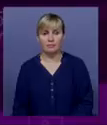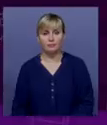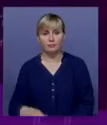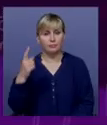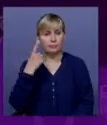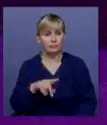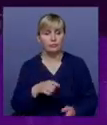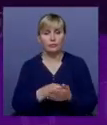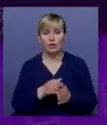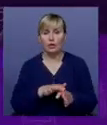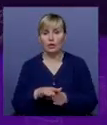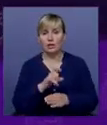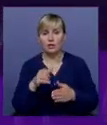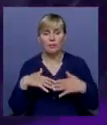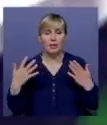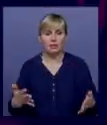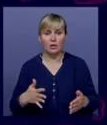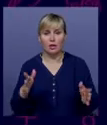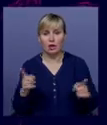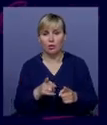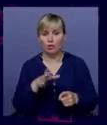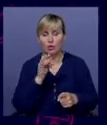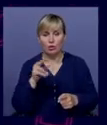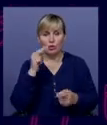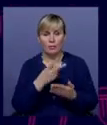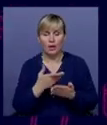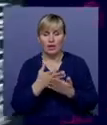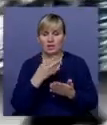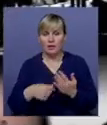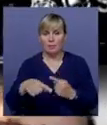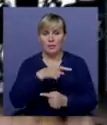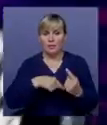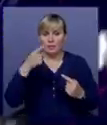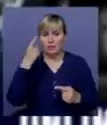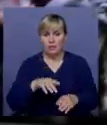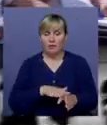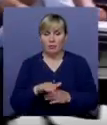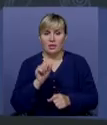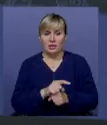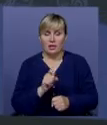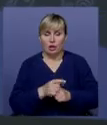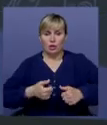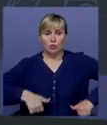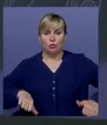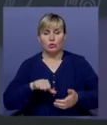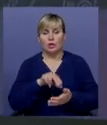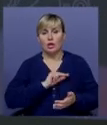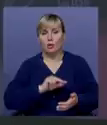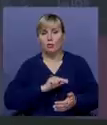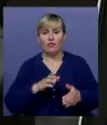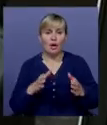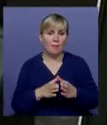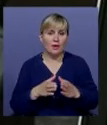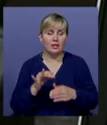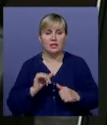до реализации. За максимально короткий срок конкурсанты представили свои бизнес-идеи и выполнили задания от жюри. Участники работали как в команде,